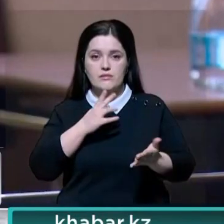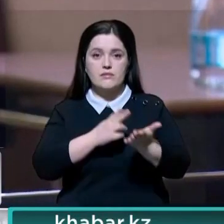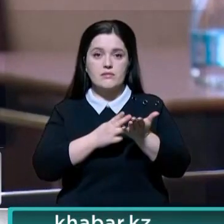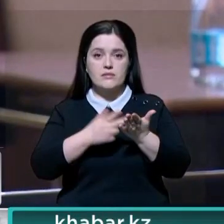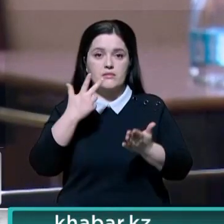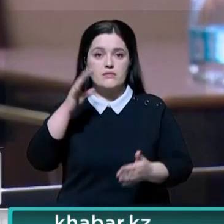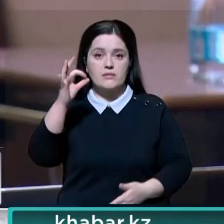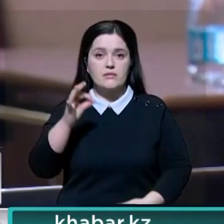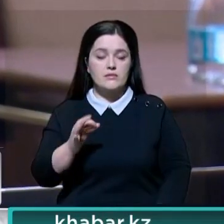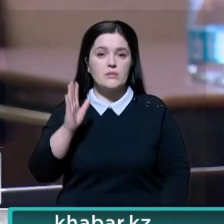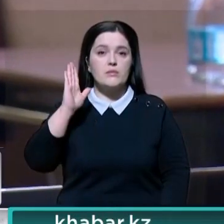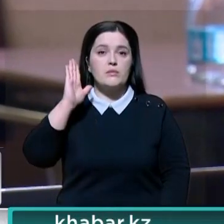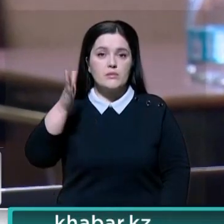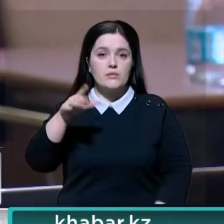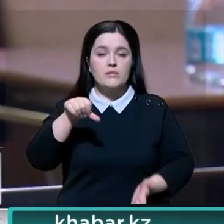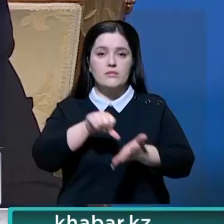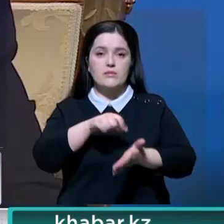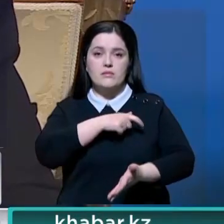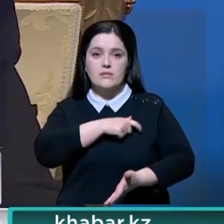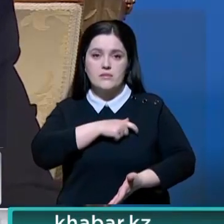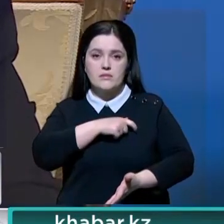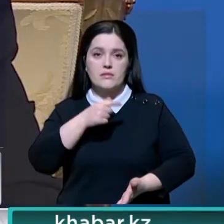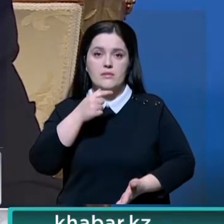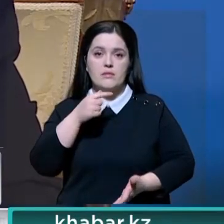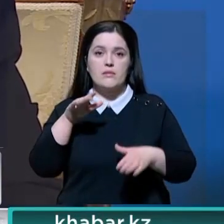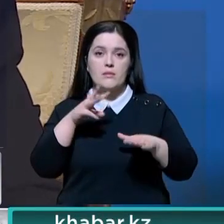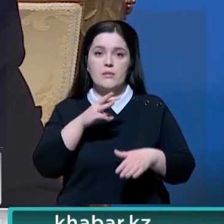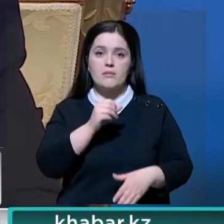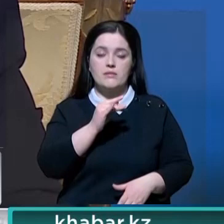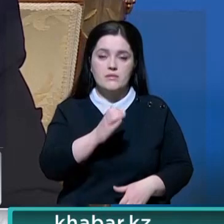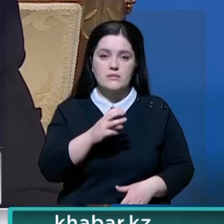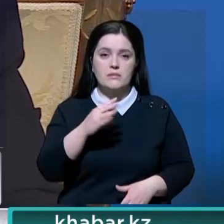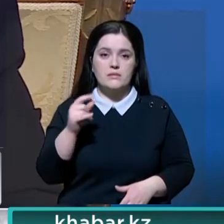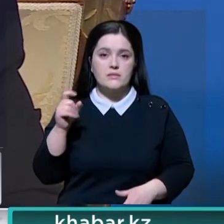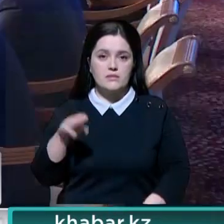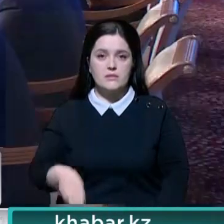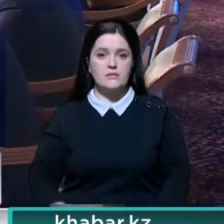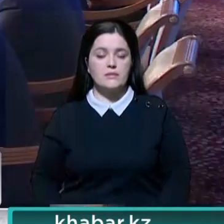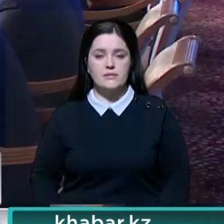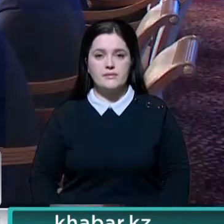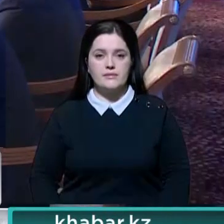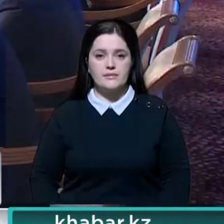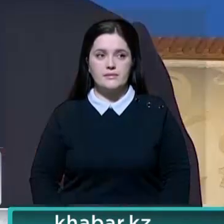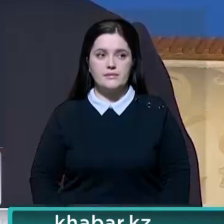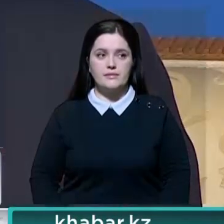доказывает 30-процентное будущее присутствие депутатов, одномандатников, мажилисе и маслихатах.